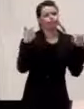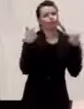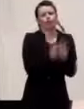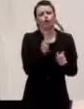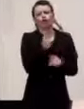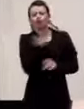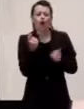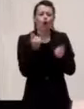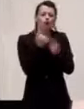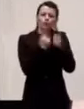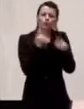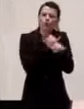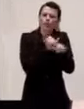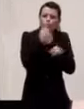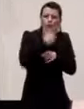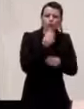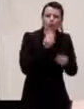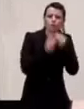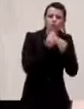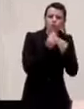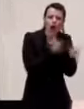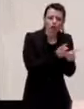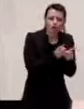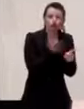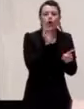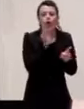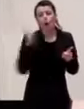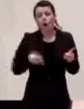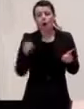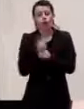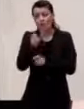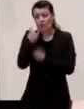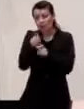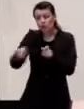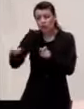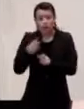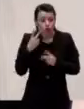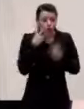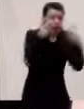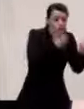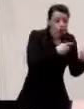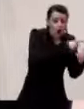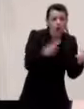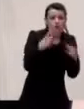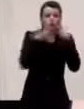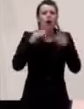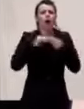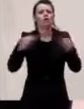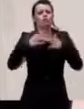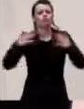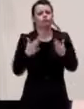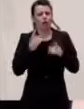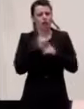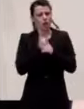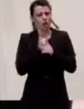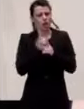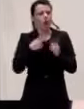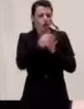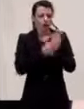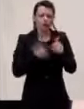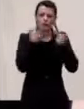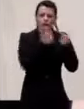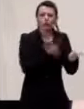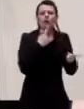con i presidi necessari, così come veniva data indicazione sui presidi che dovevano essere adottati all'interno dell'RSA.